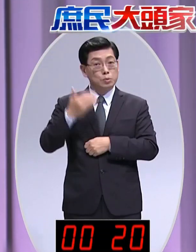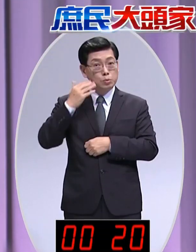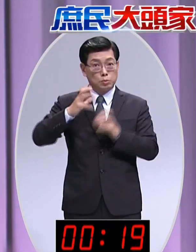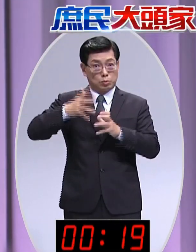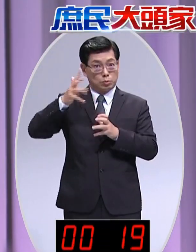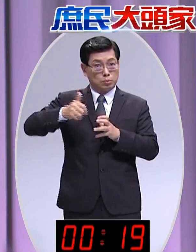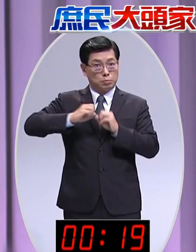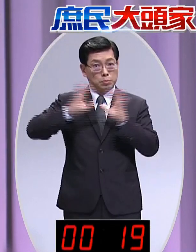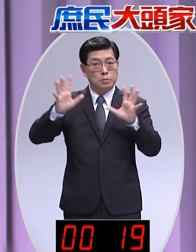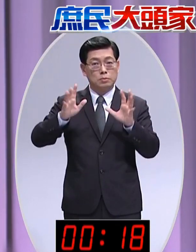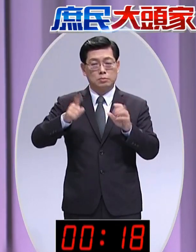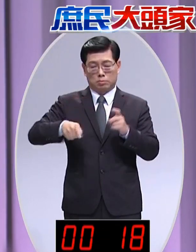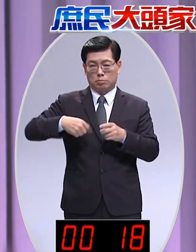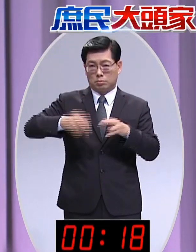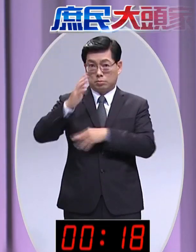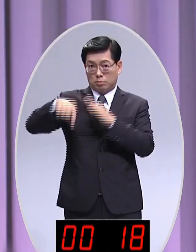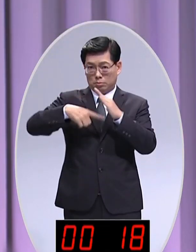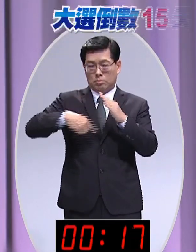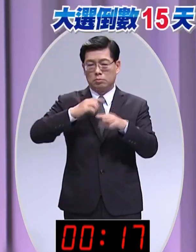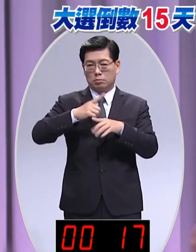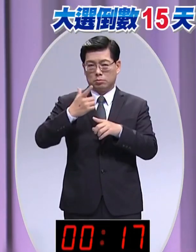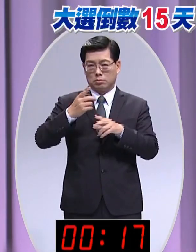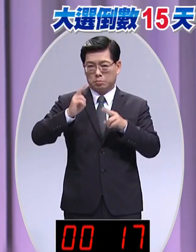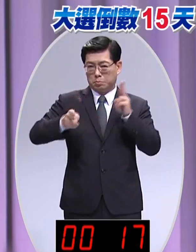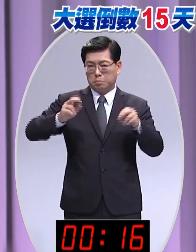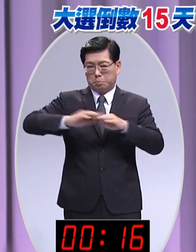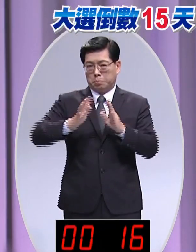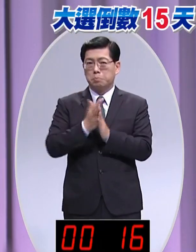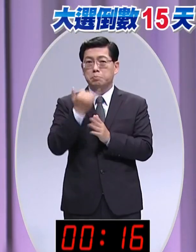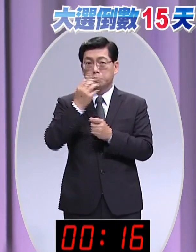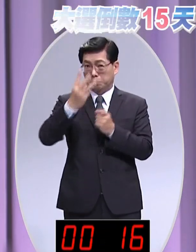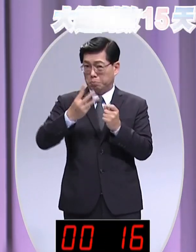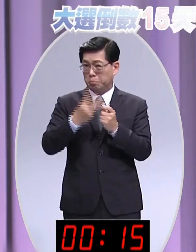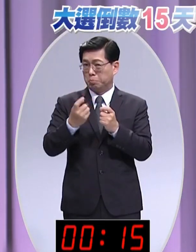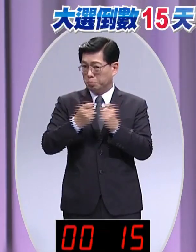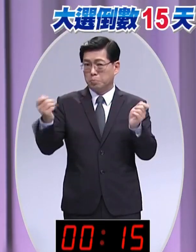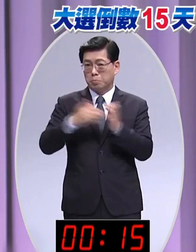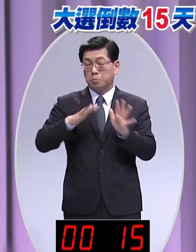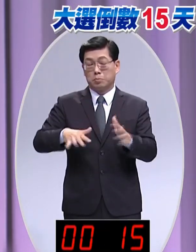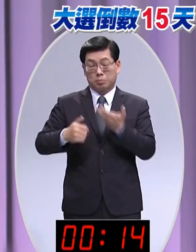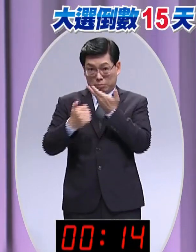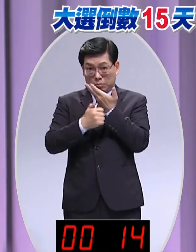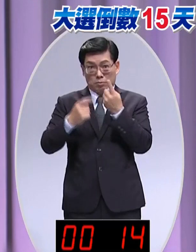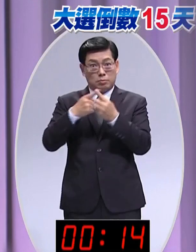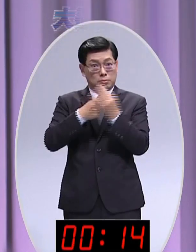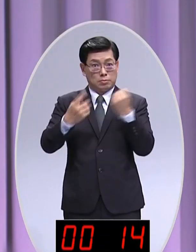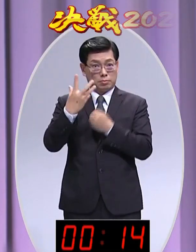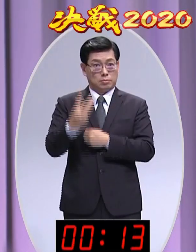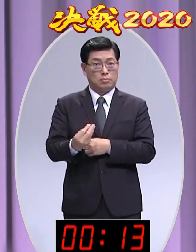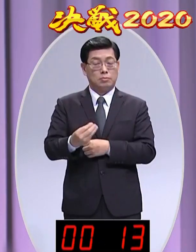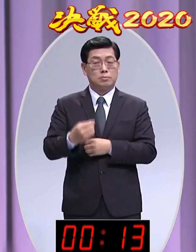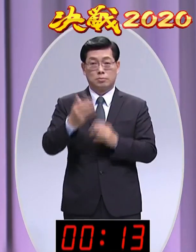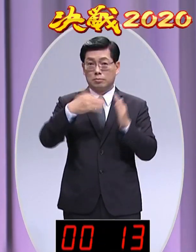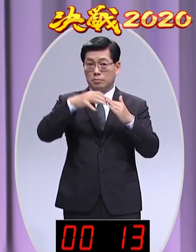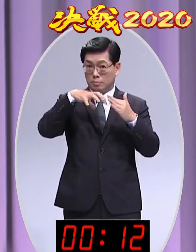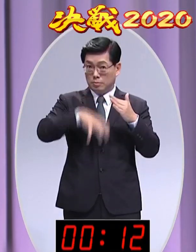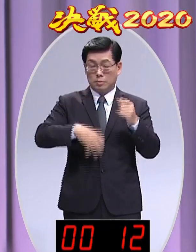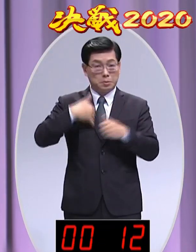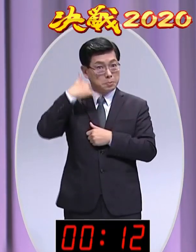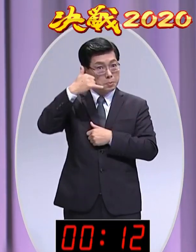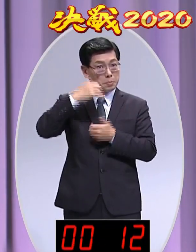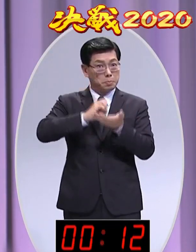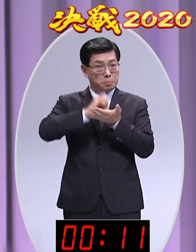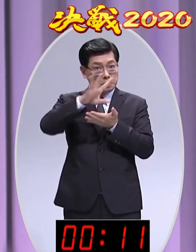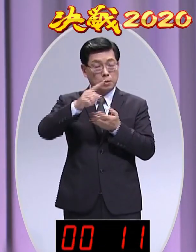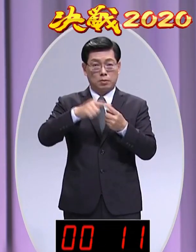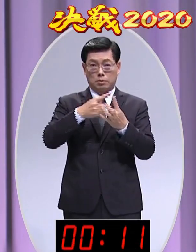统宣誓的，整个行政院就动起来。我们3年多来，吸毒的人口下降了，校园通报的数